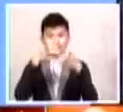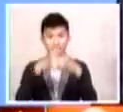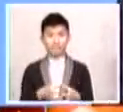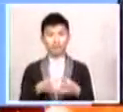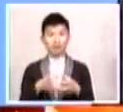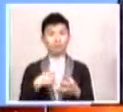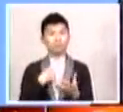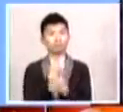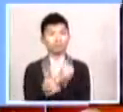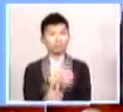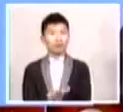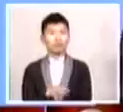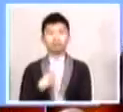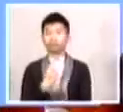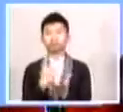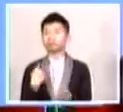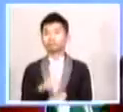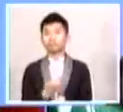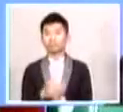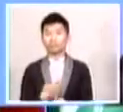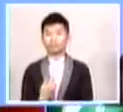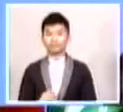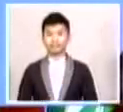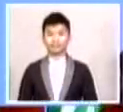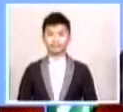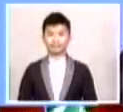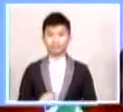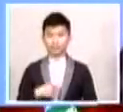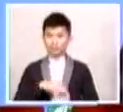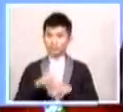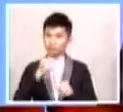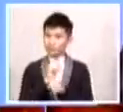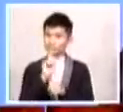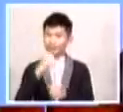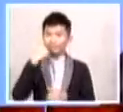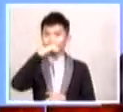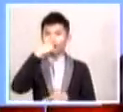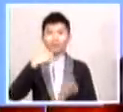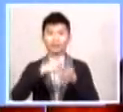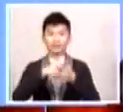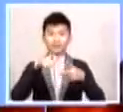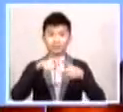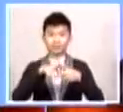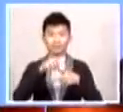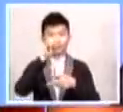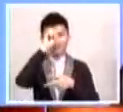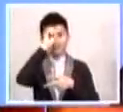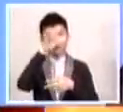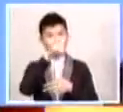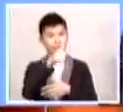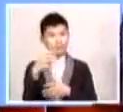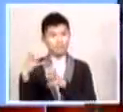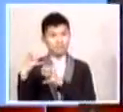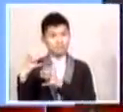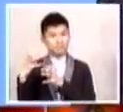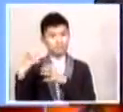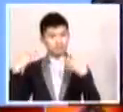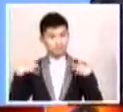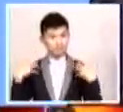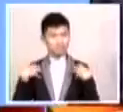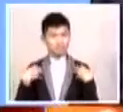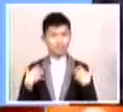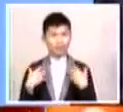党。我会当一个台湾的志工，尽一份党员的责任，全力